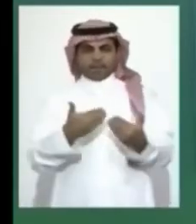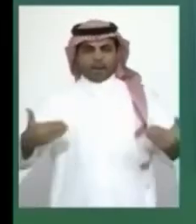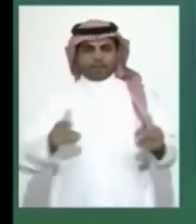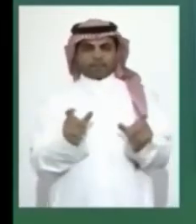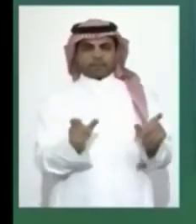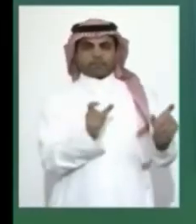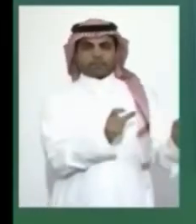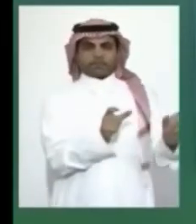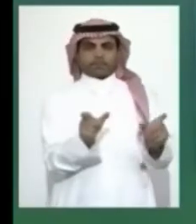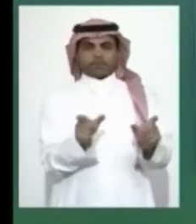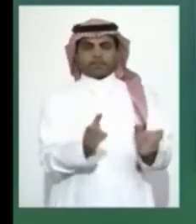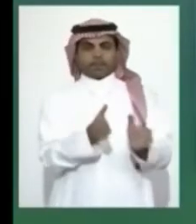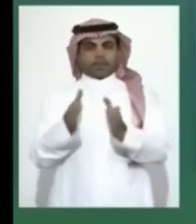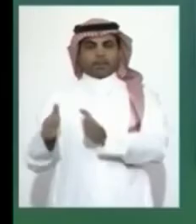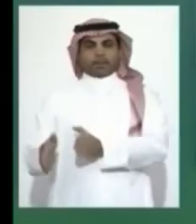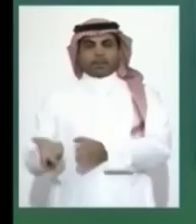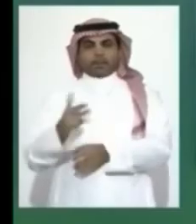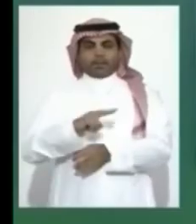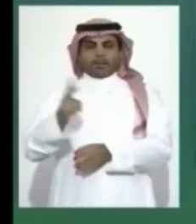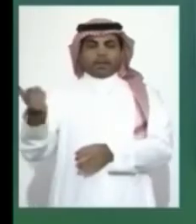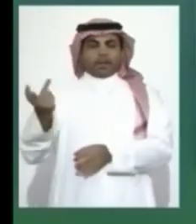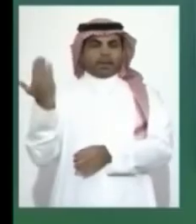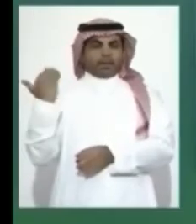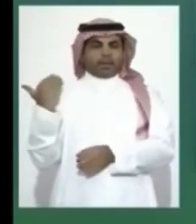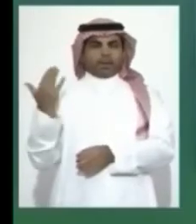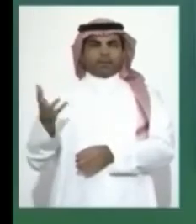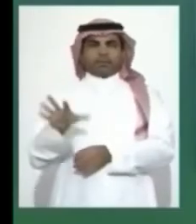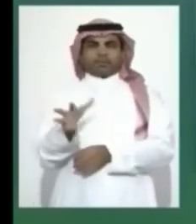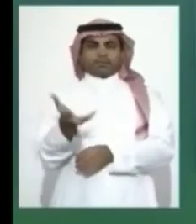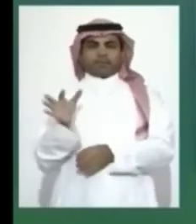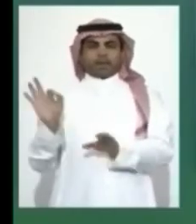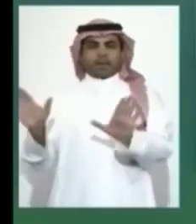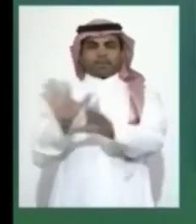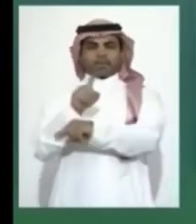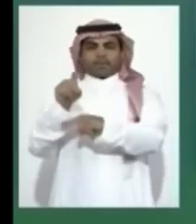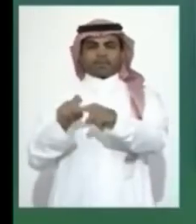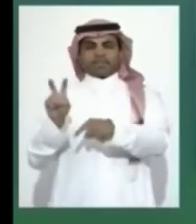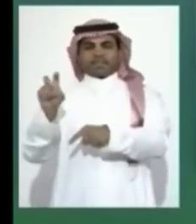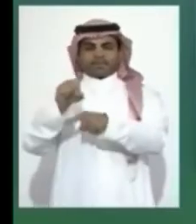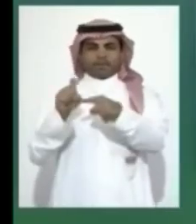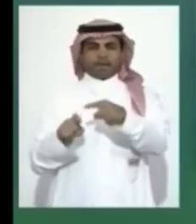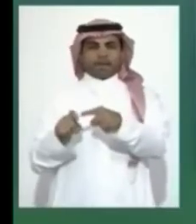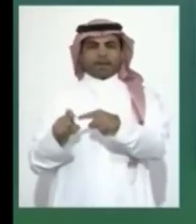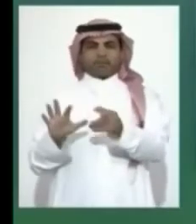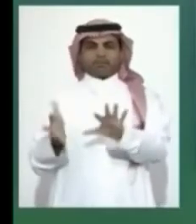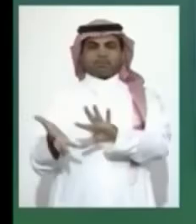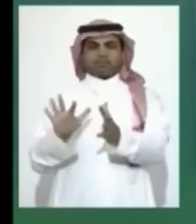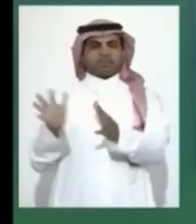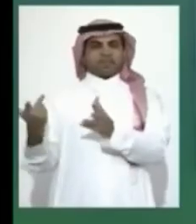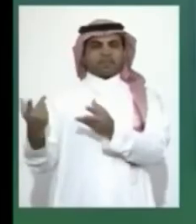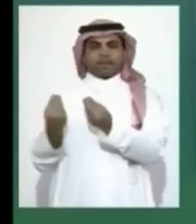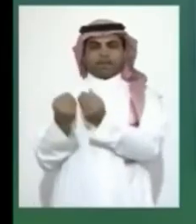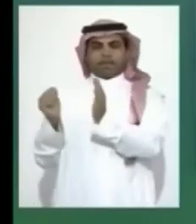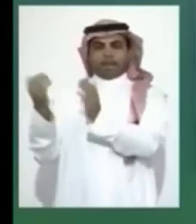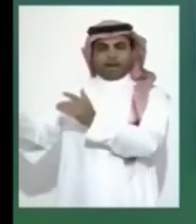بشكل مبكر، بينما كان عندنا قرابة ما بين 15% إلى 20% كانت مربوطة